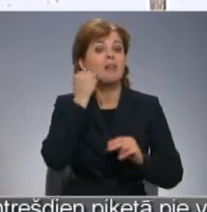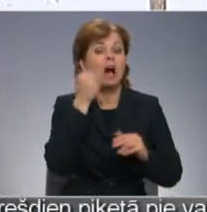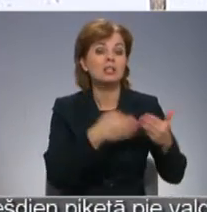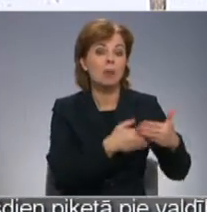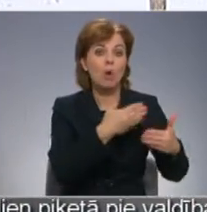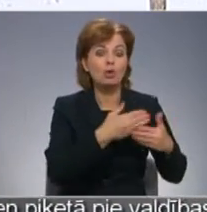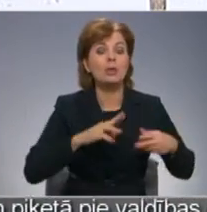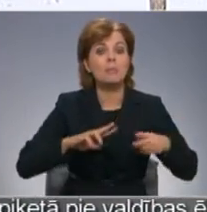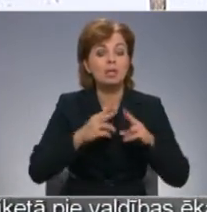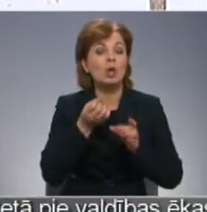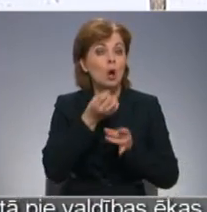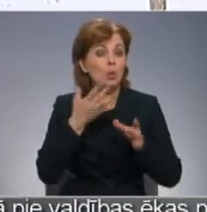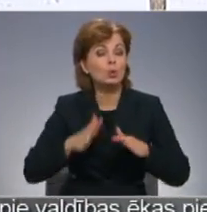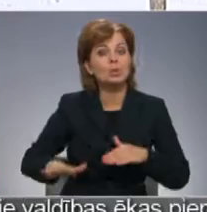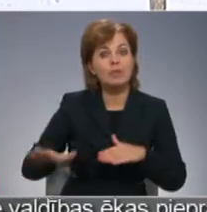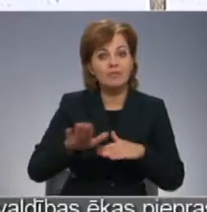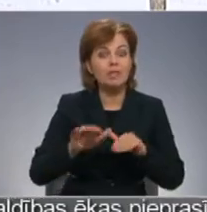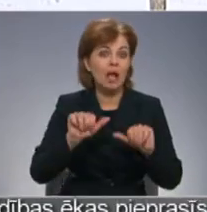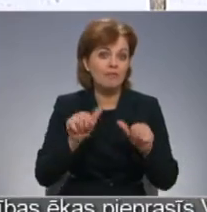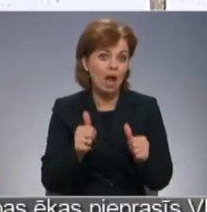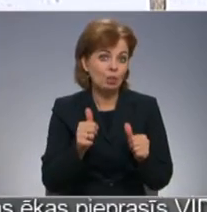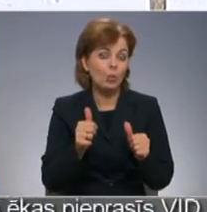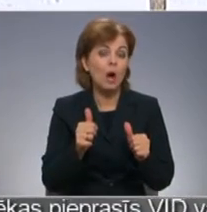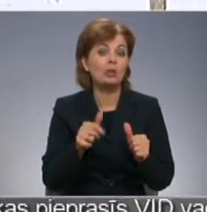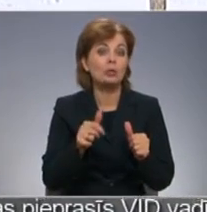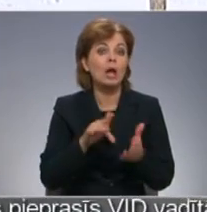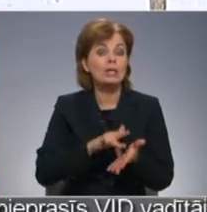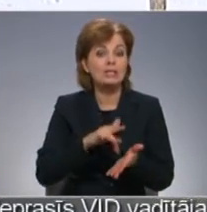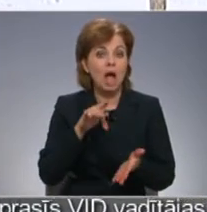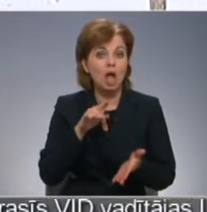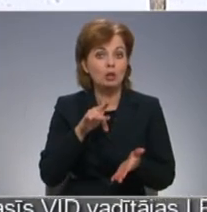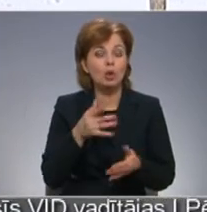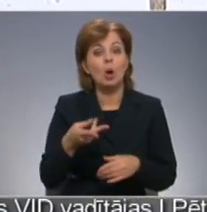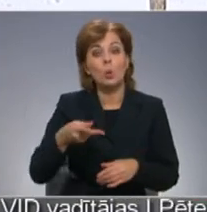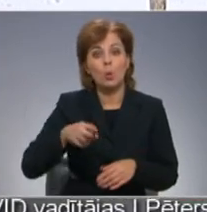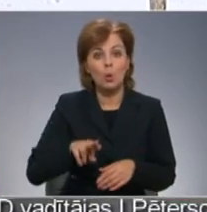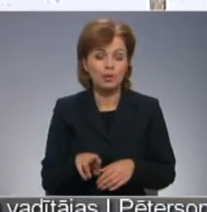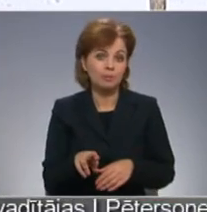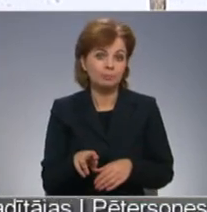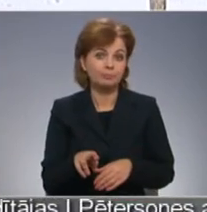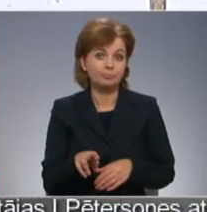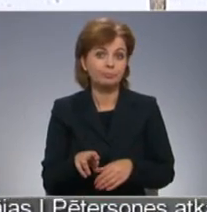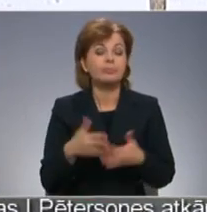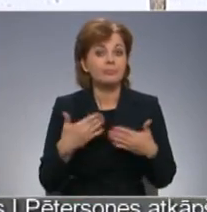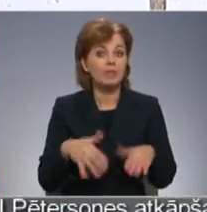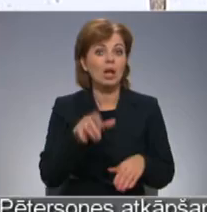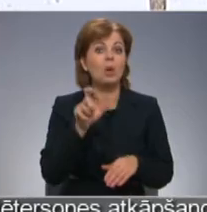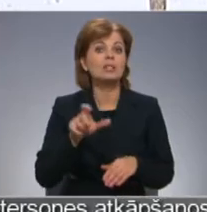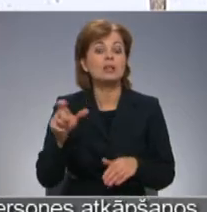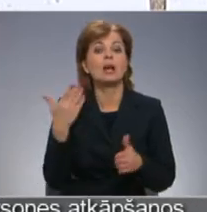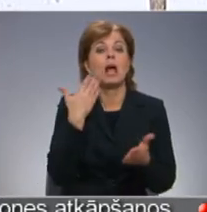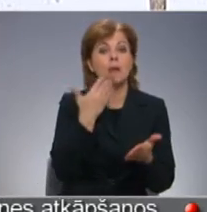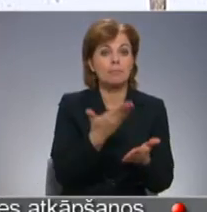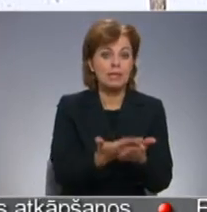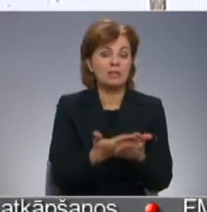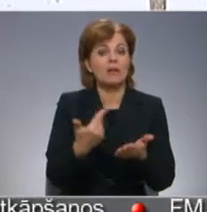pils kultūrvide, veidojot pils kultūrvides centru. Un nu jau cilvēkiem piedāvājot